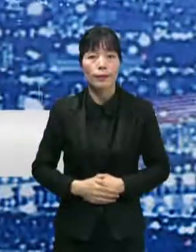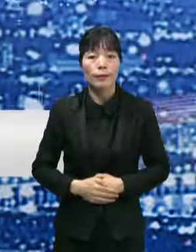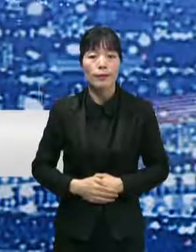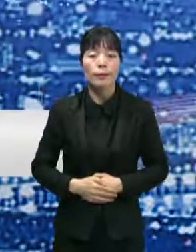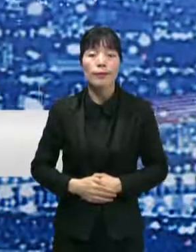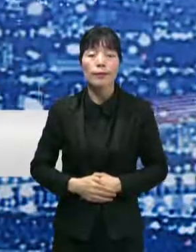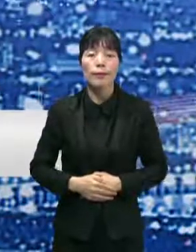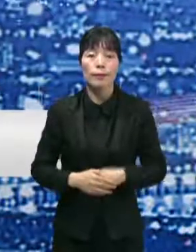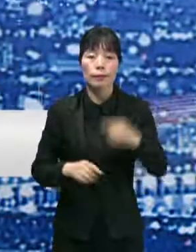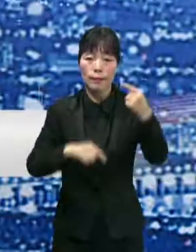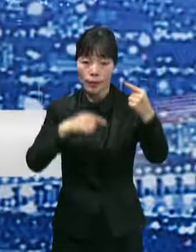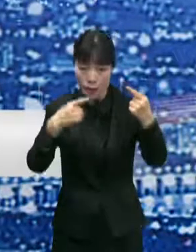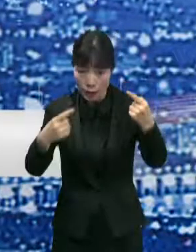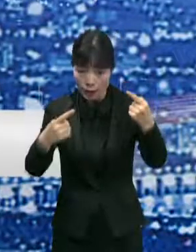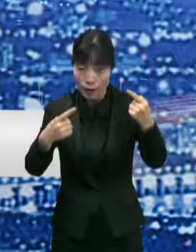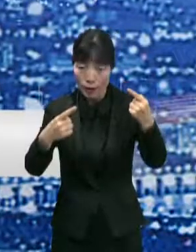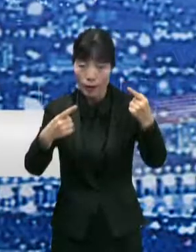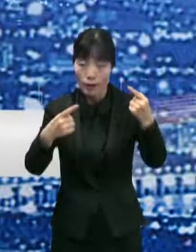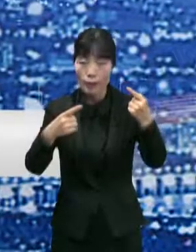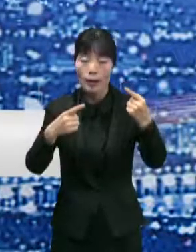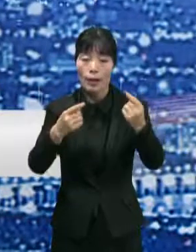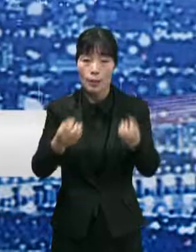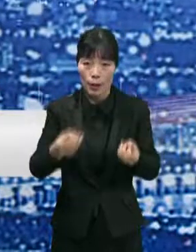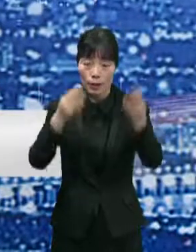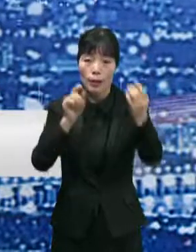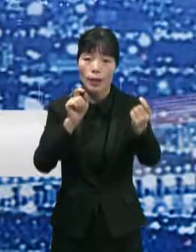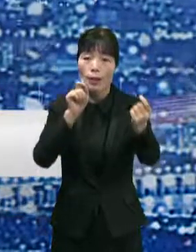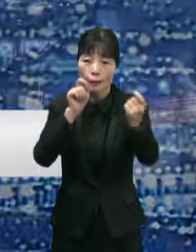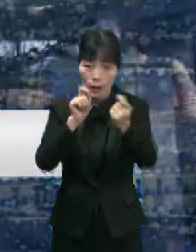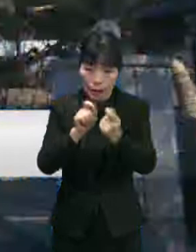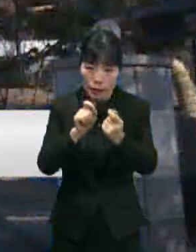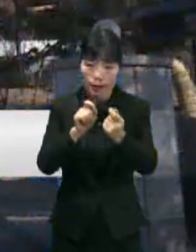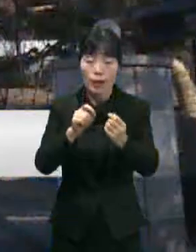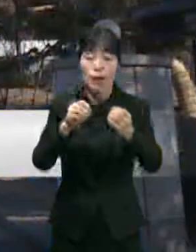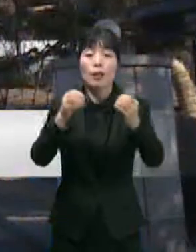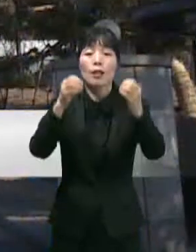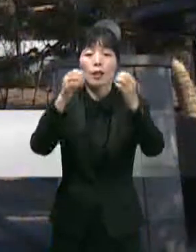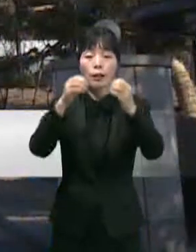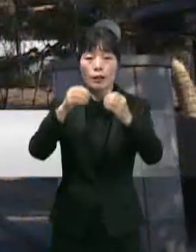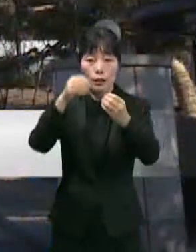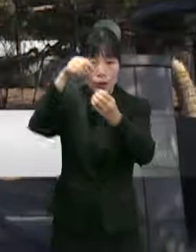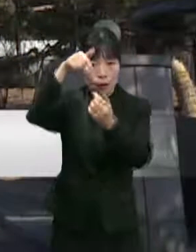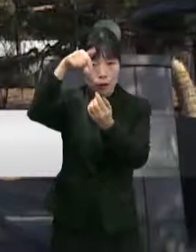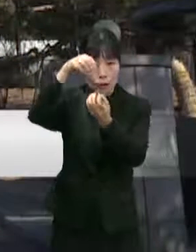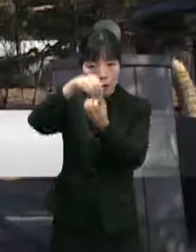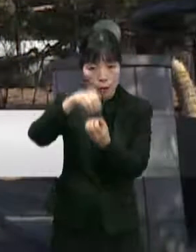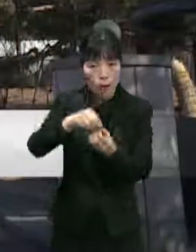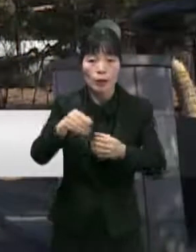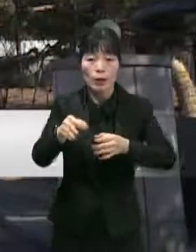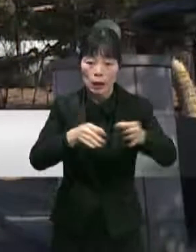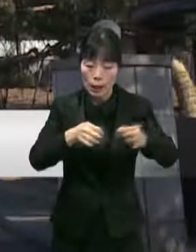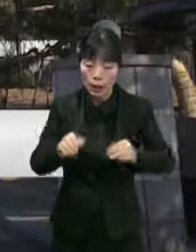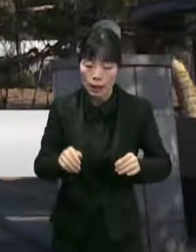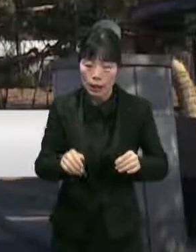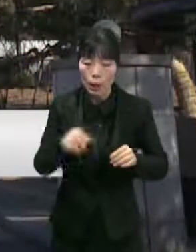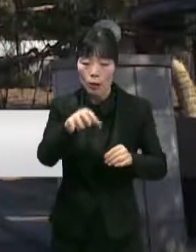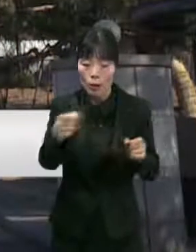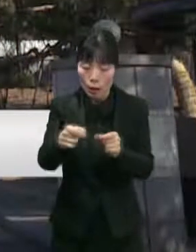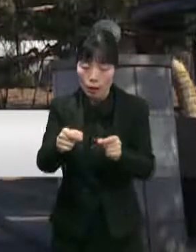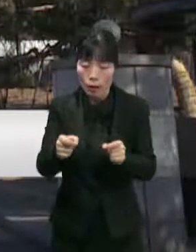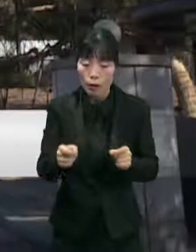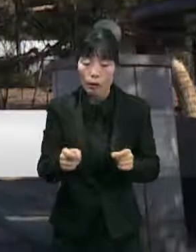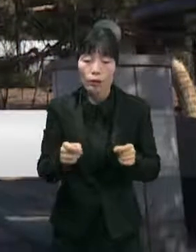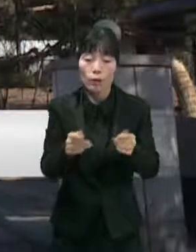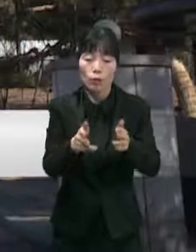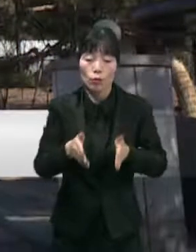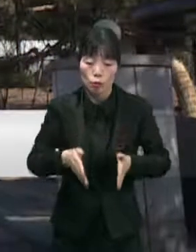설명절 인천 전통시장 25 곳의 주변 도로에서 1시적으로 주차가 가능해 집니다 인천경찰청 은 설